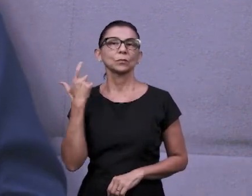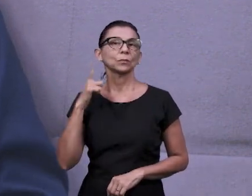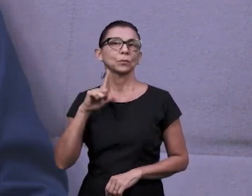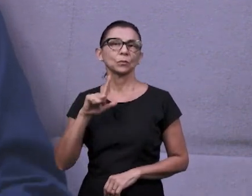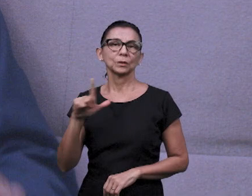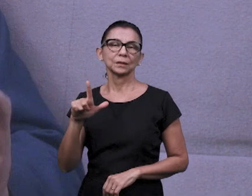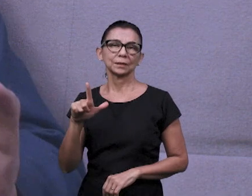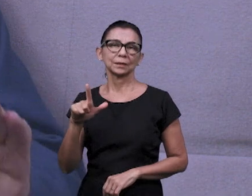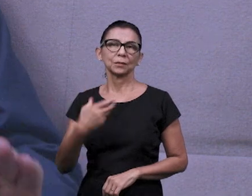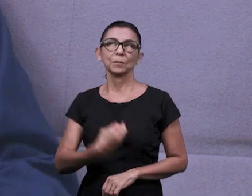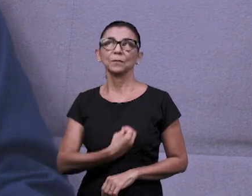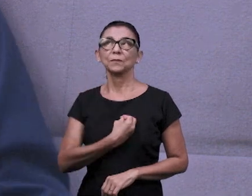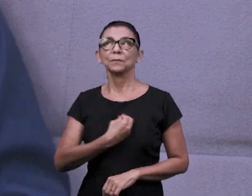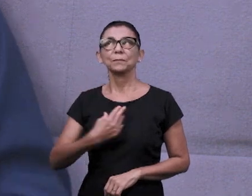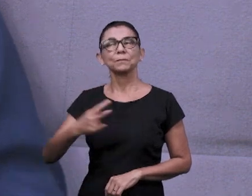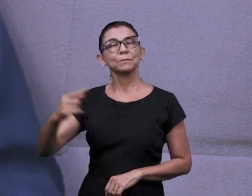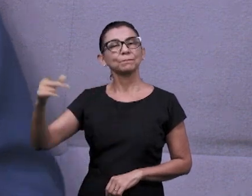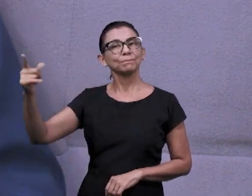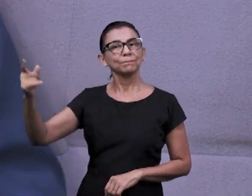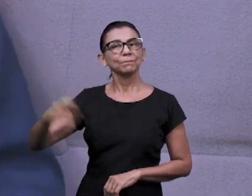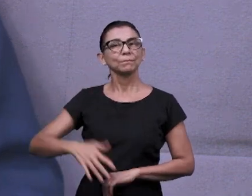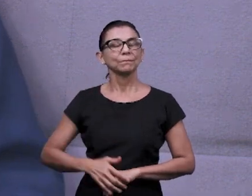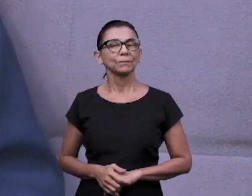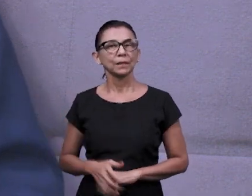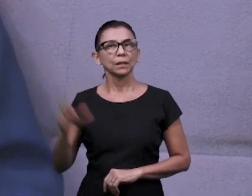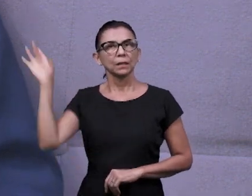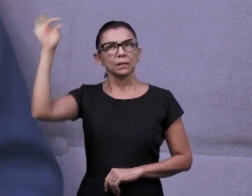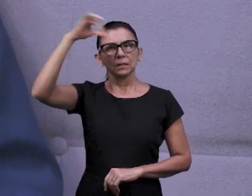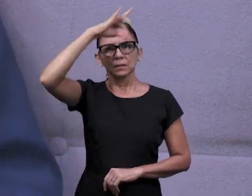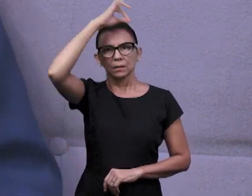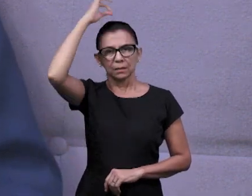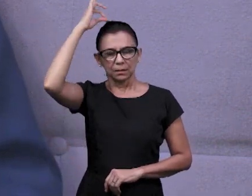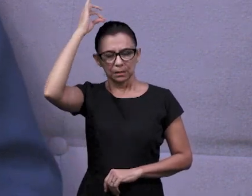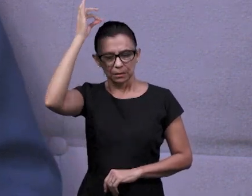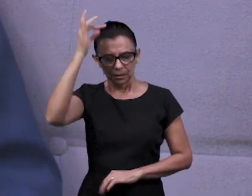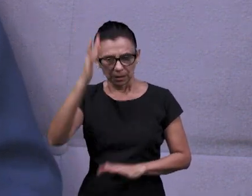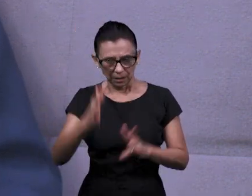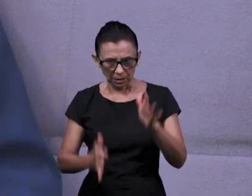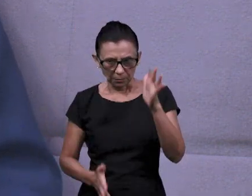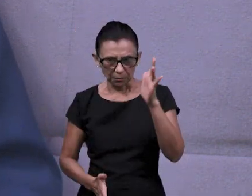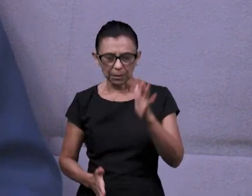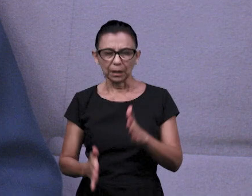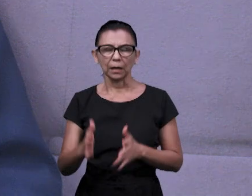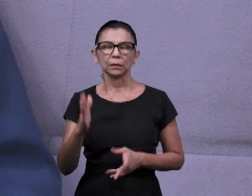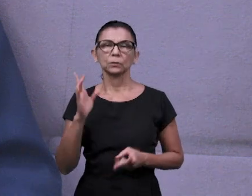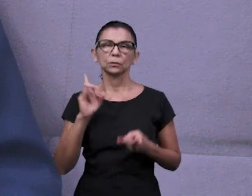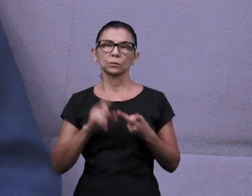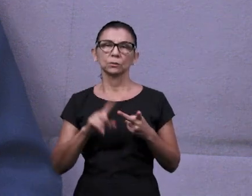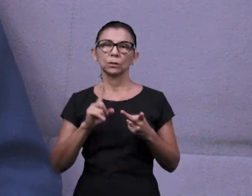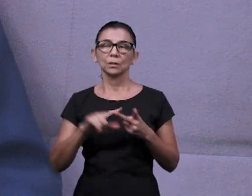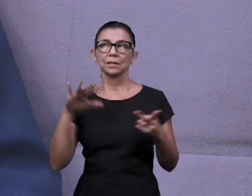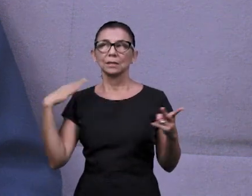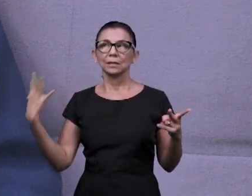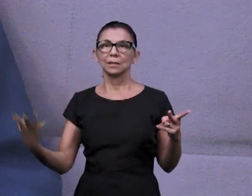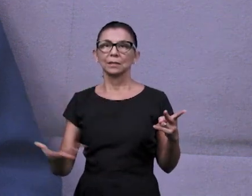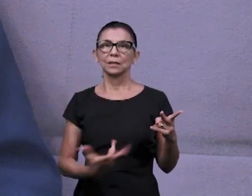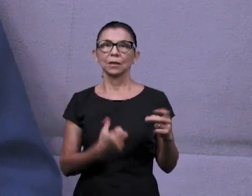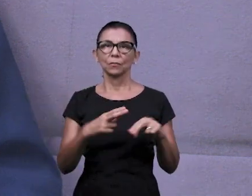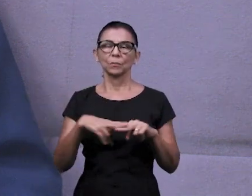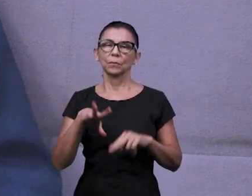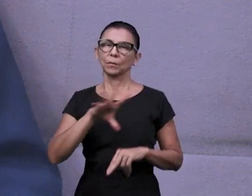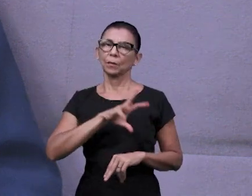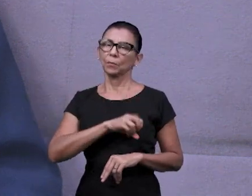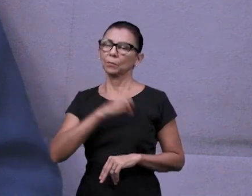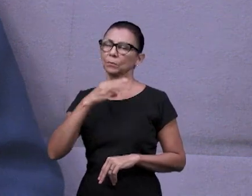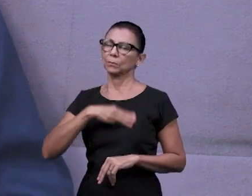la vie éternelle. Le Saint-Esprit a été versé. Nous avons été donc rachetés par l'amour et miséricorde